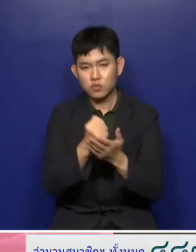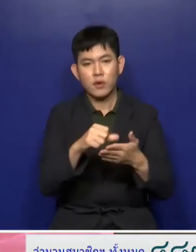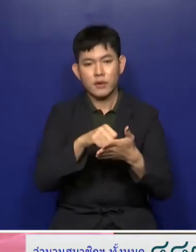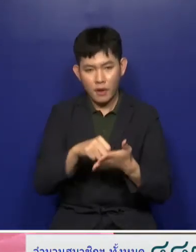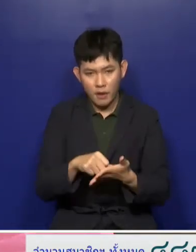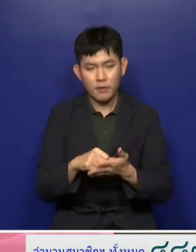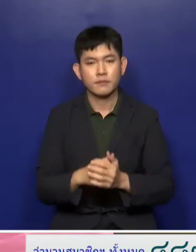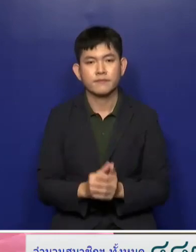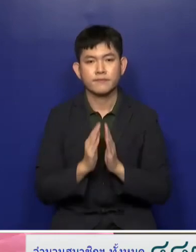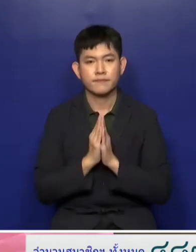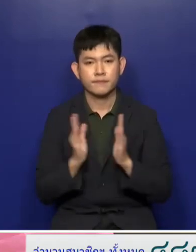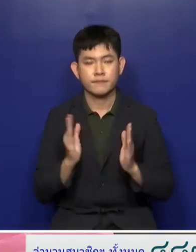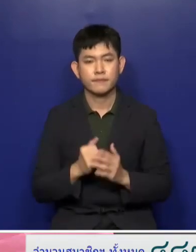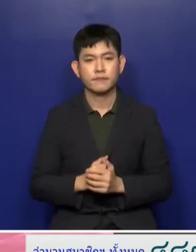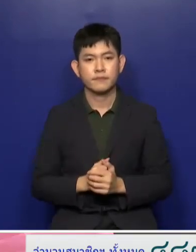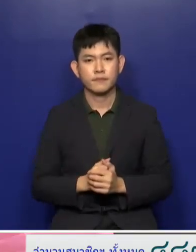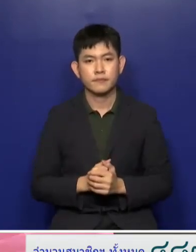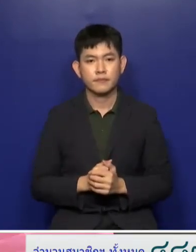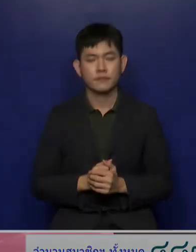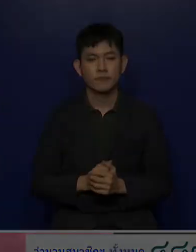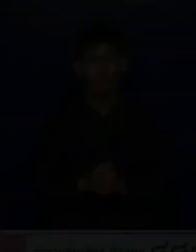โดยด่วนครับเขาตำนานครับขอบคุณครับ